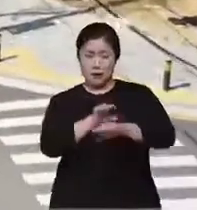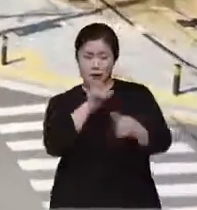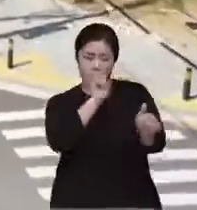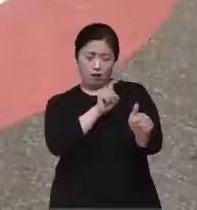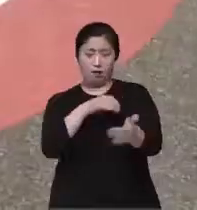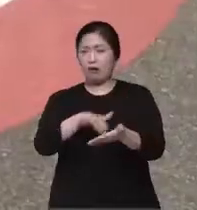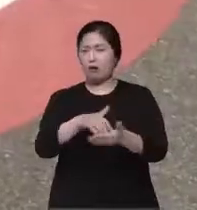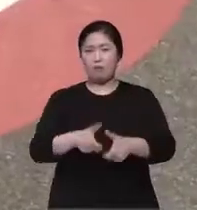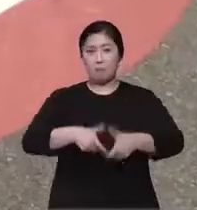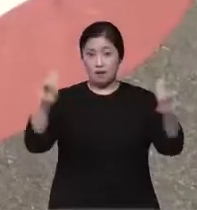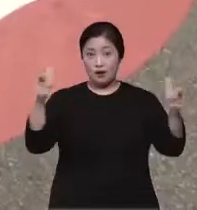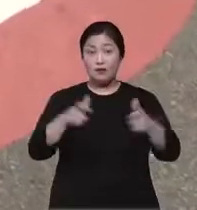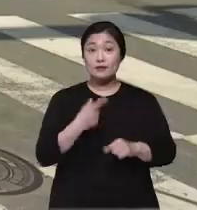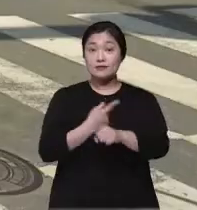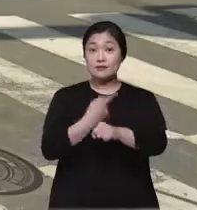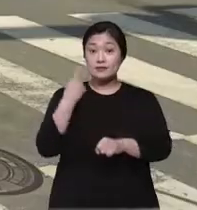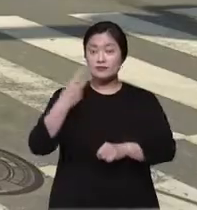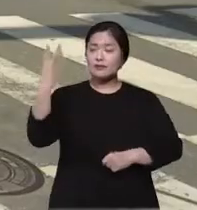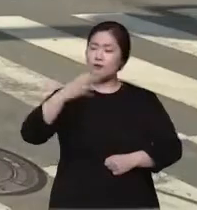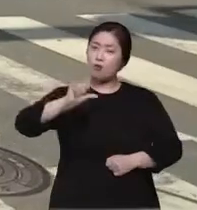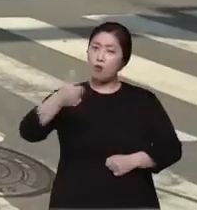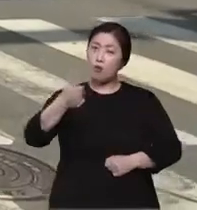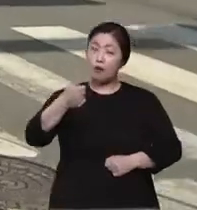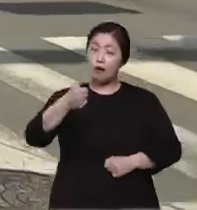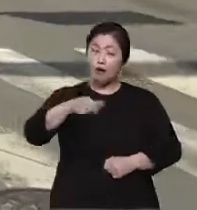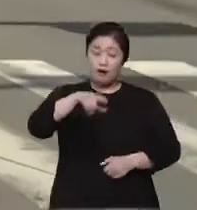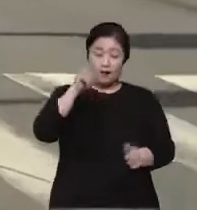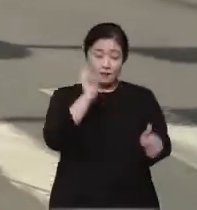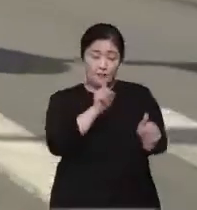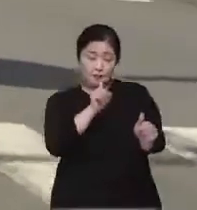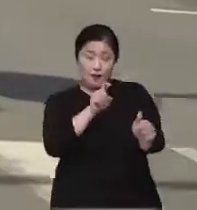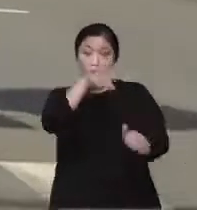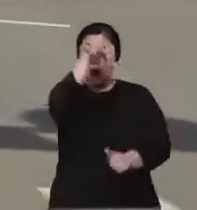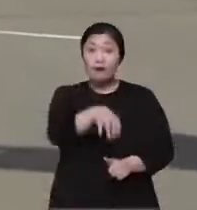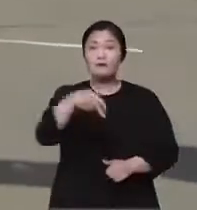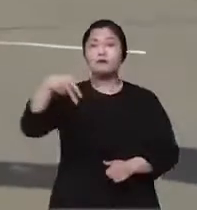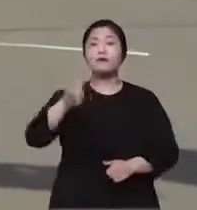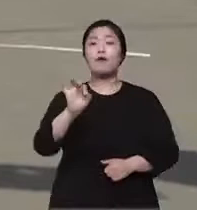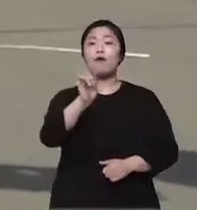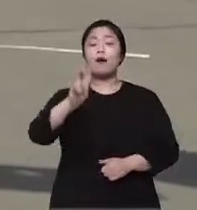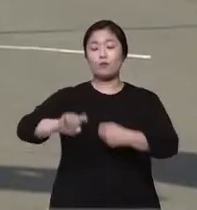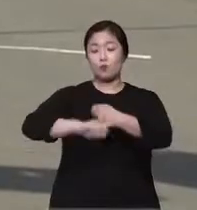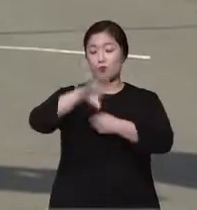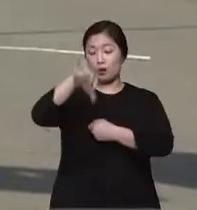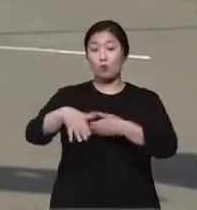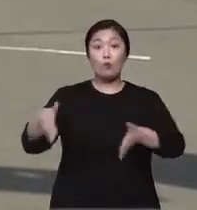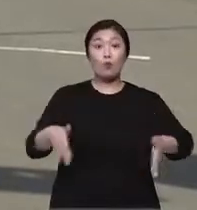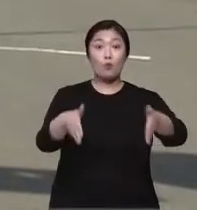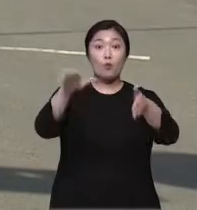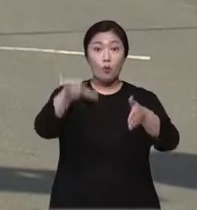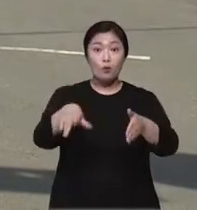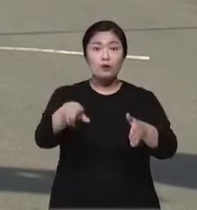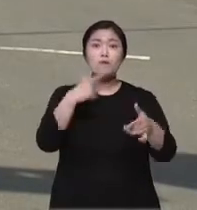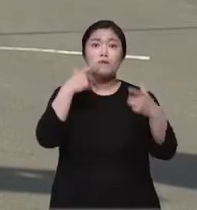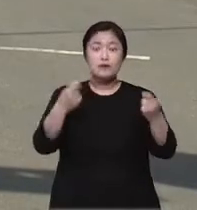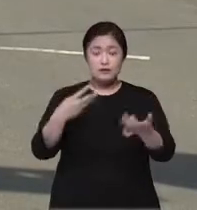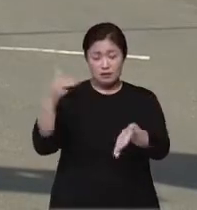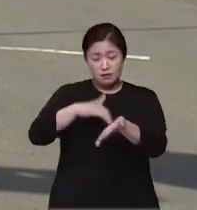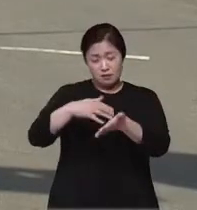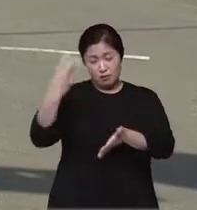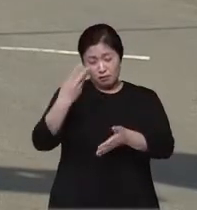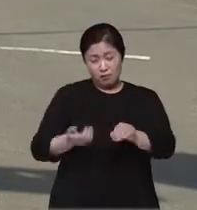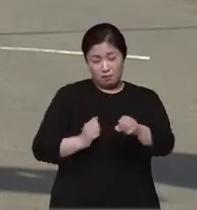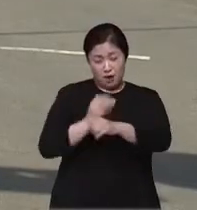늘었습니다 지난해 3천 500여 권의 스쿠 정과 속에 적발되는 정암 초등학교 부릅니다 이처럼 3000건